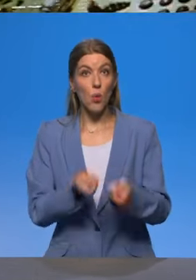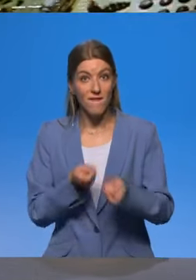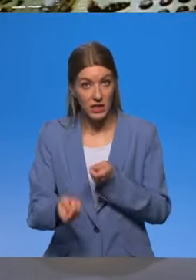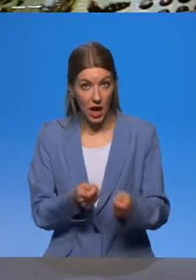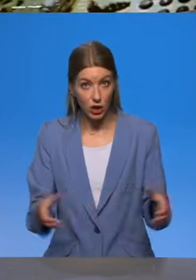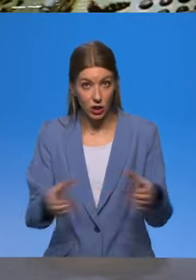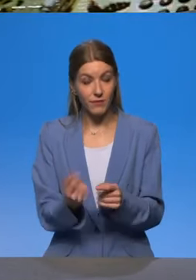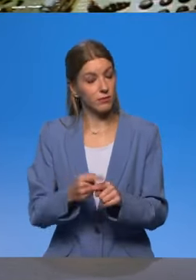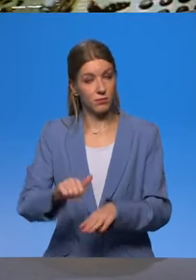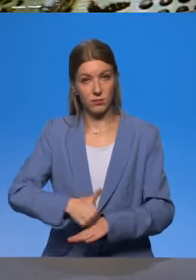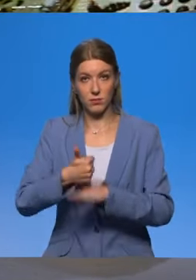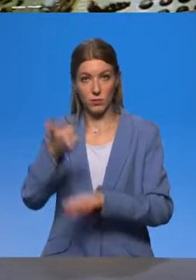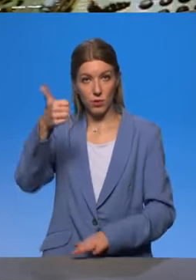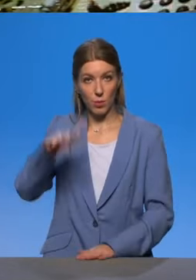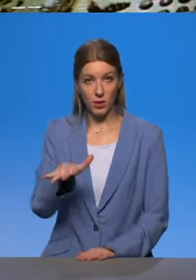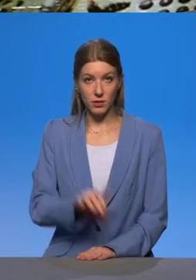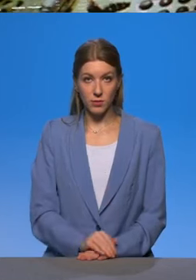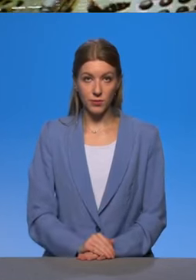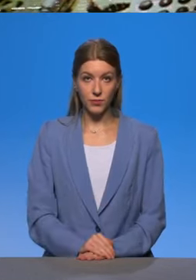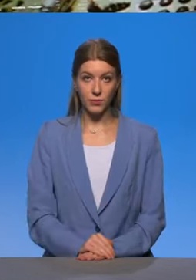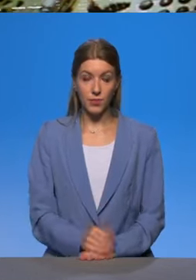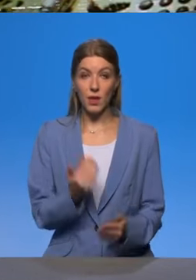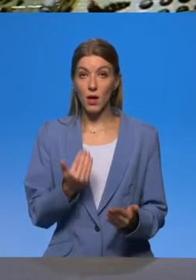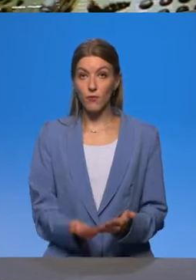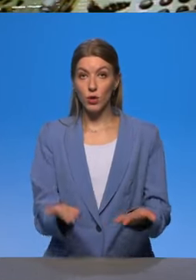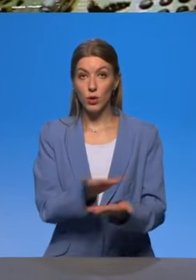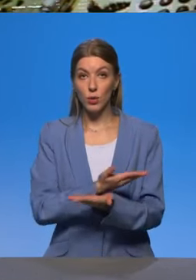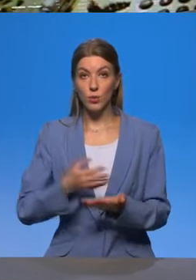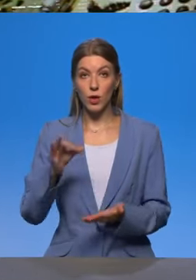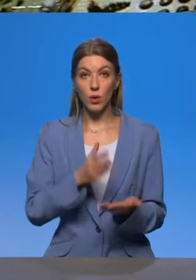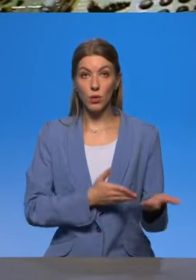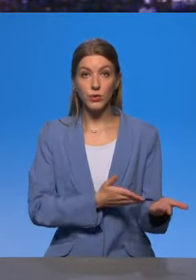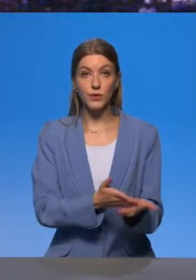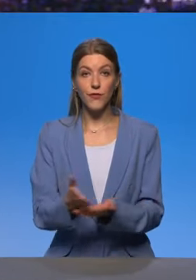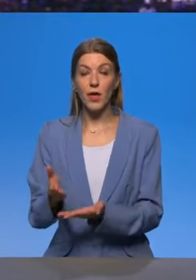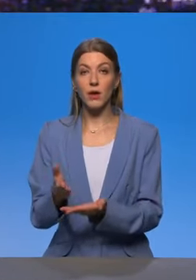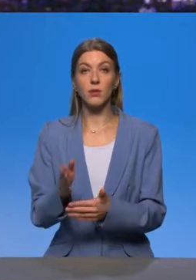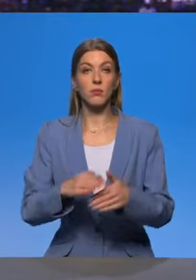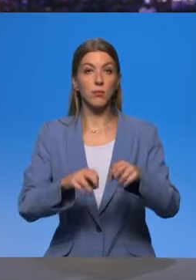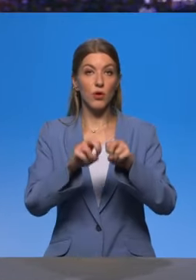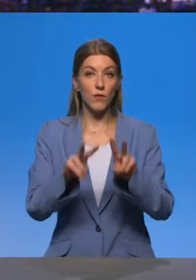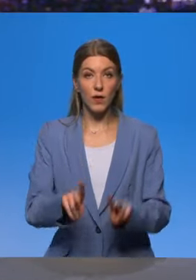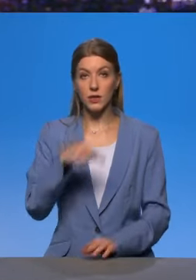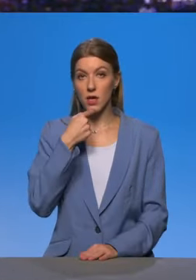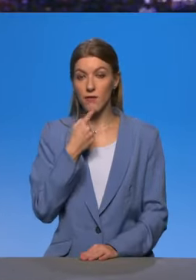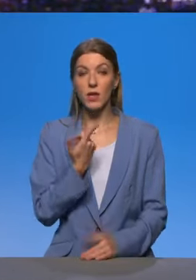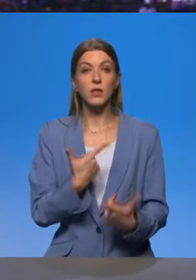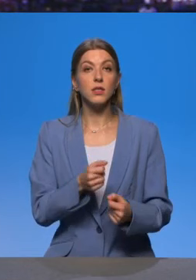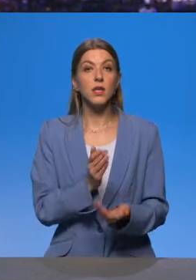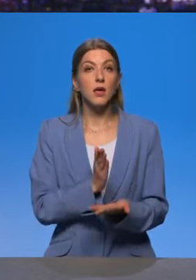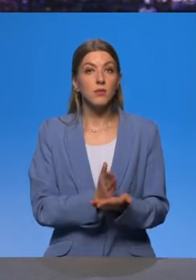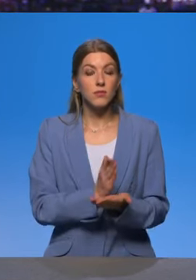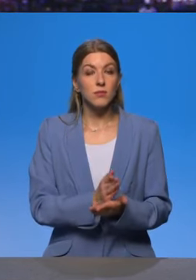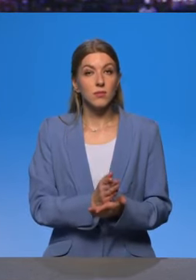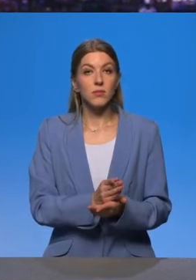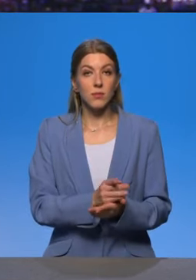тренд номер один. Алексей, вот мы про сферы с вами занятости, по профессии говорили, где люди чувствуют себя нужными, а где с этим